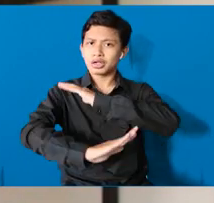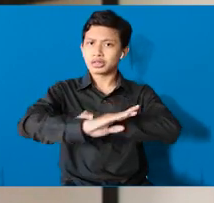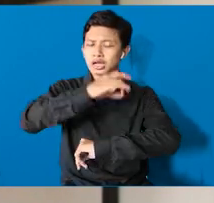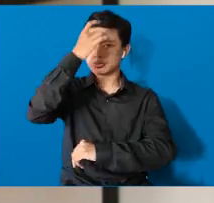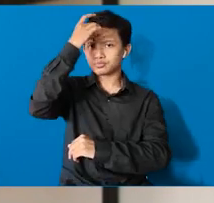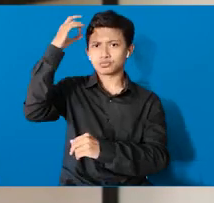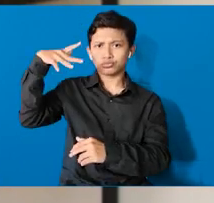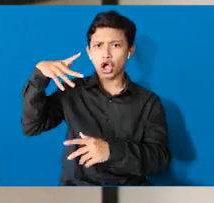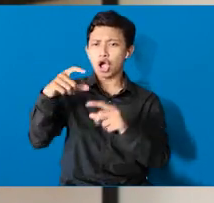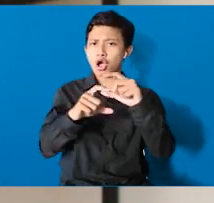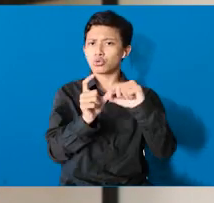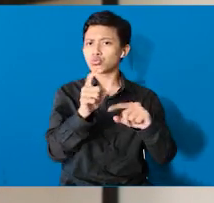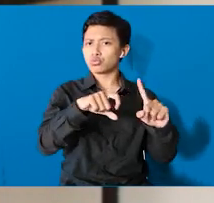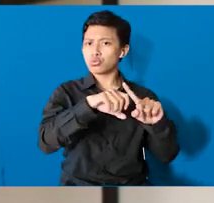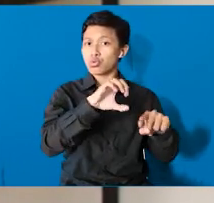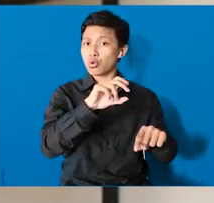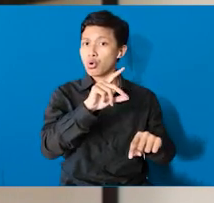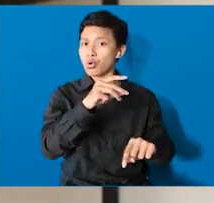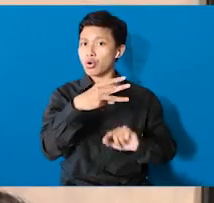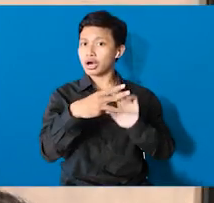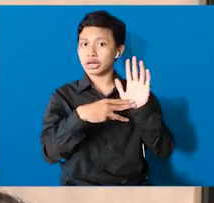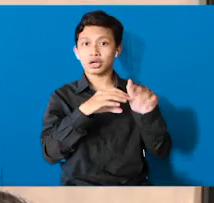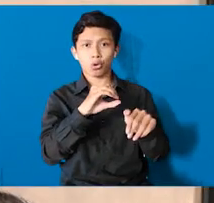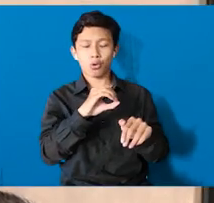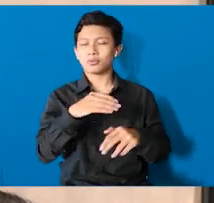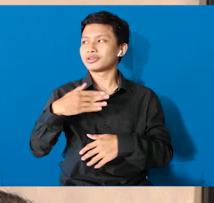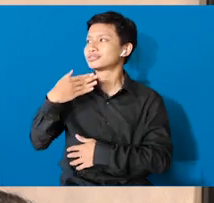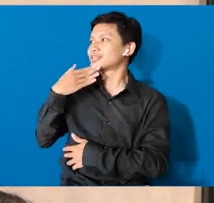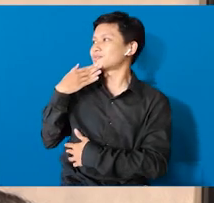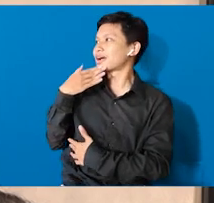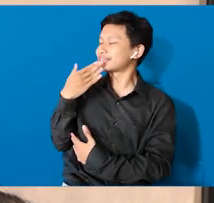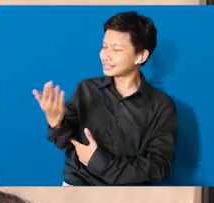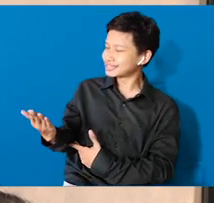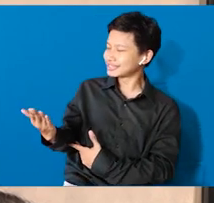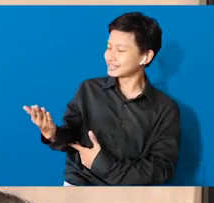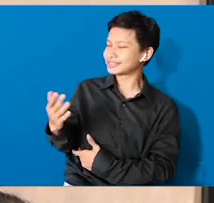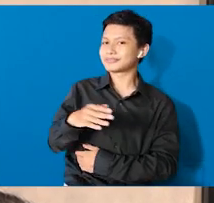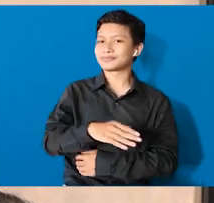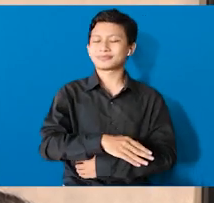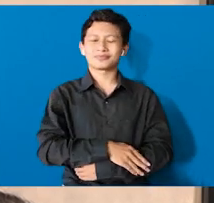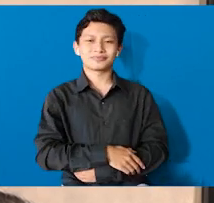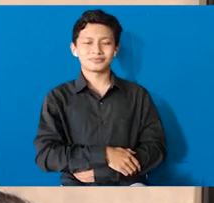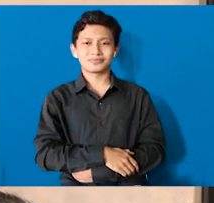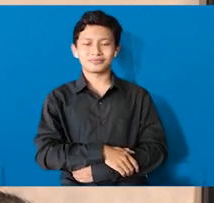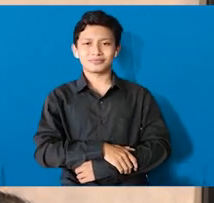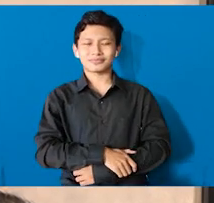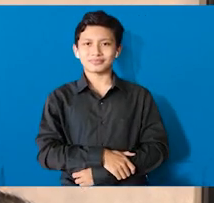Sukorno. Selamat datang Mas Suhartono. Iya, terima kasih Bu. Selamat datang. Iya.